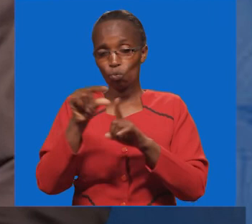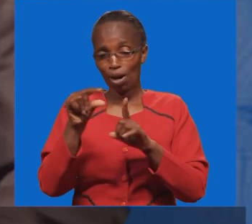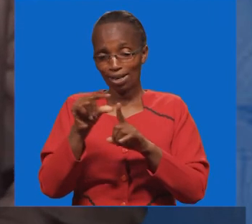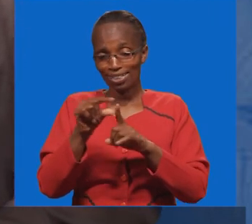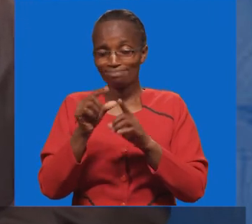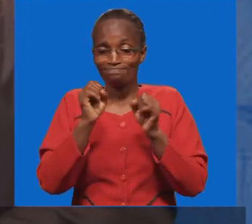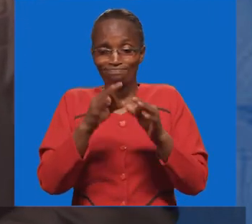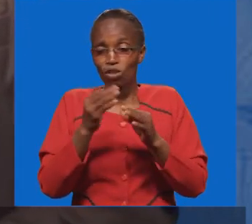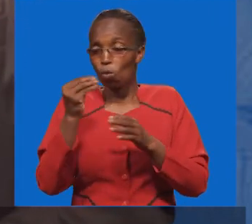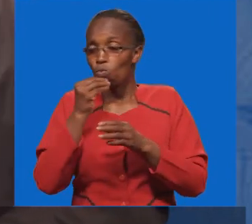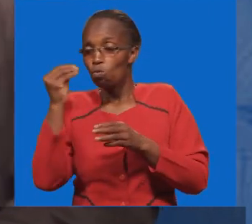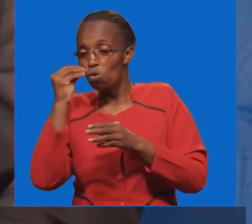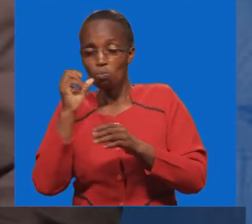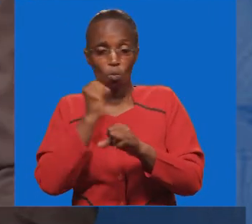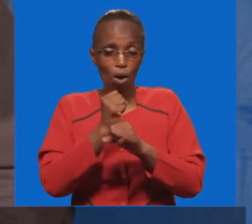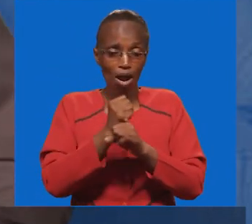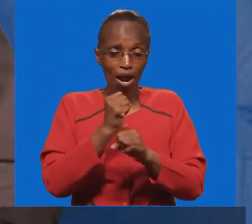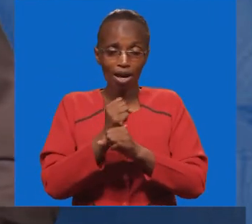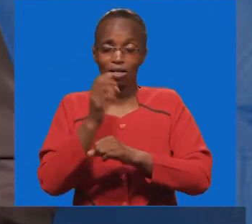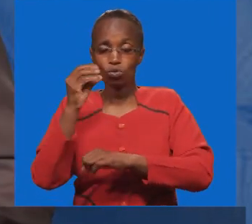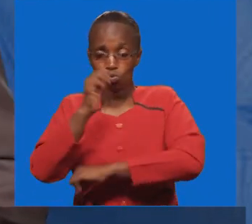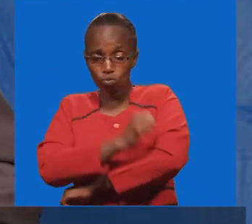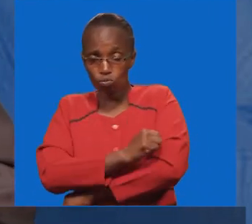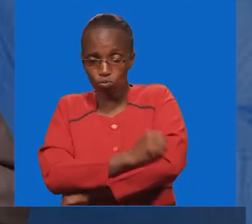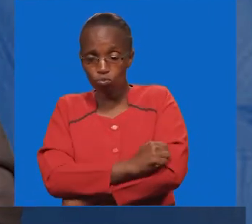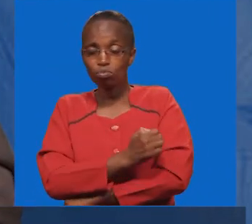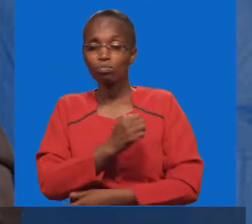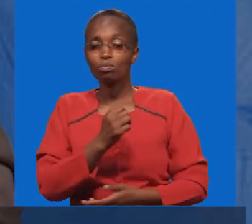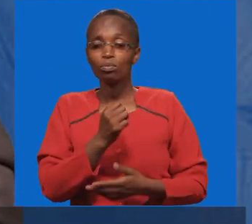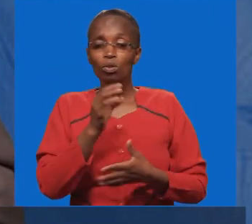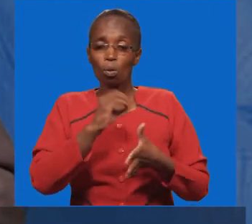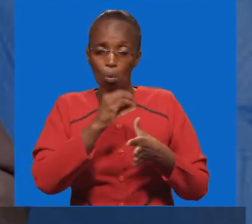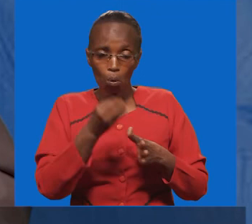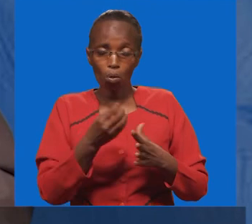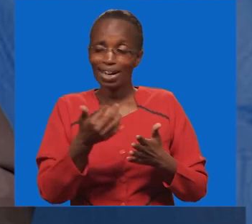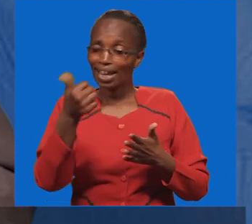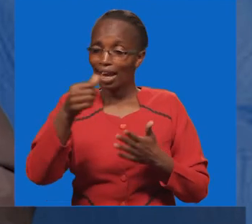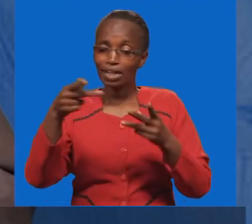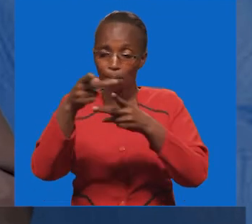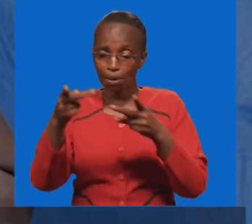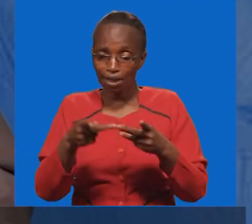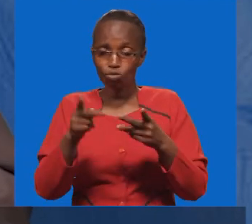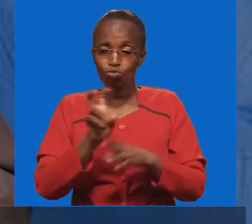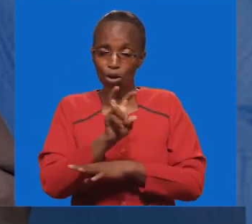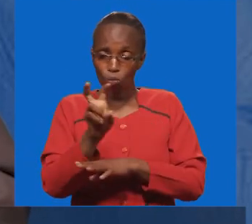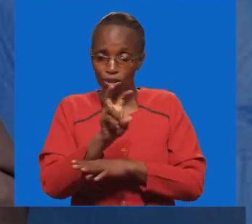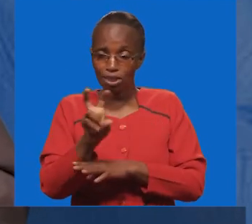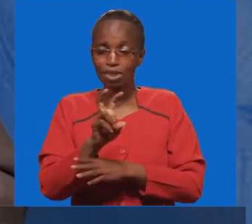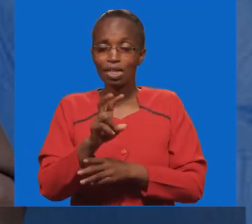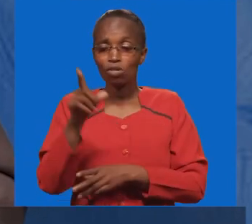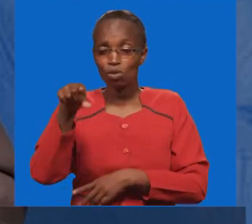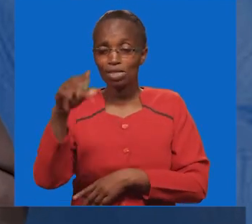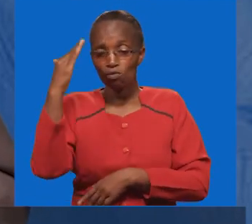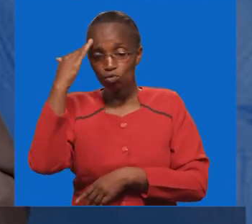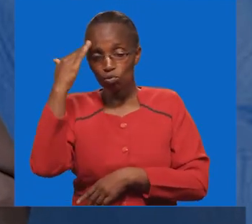pamoja. Naomba Mungu azidi na kukuinua na kukutembelea. Wapo pale nyumbani, wapo pale kazini, wapo pale masomoni mwanarika, wapo